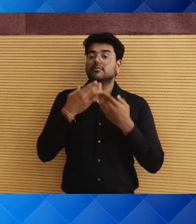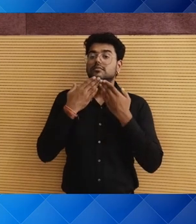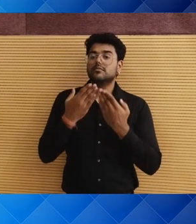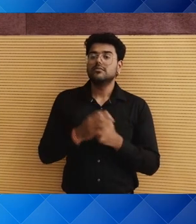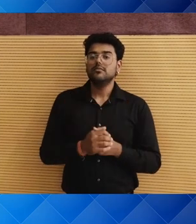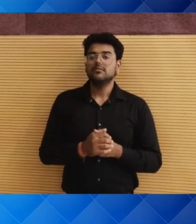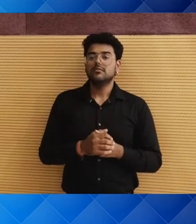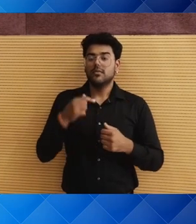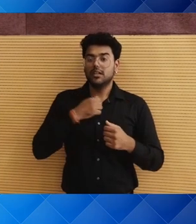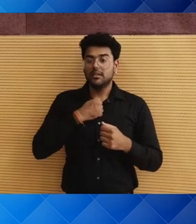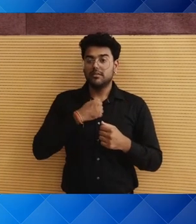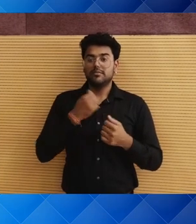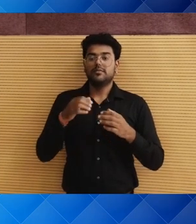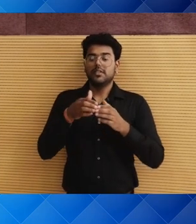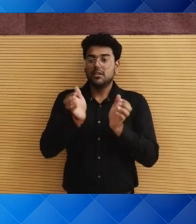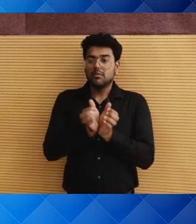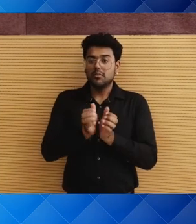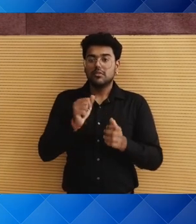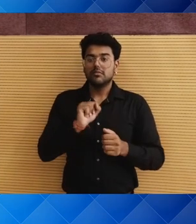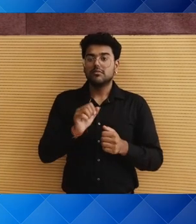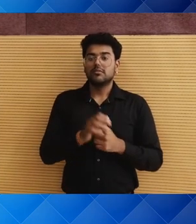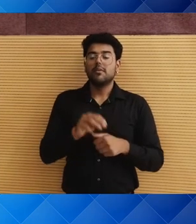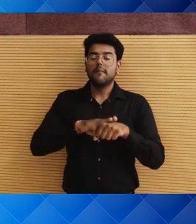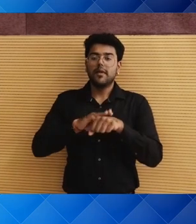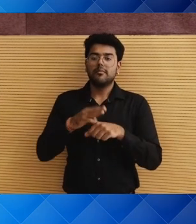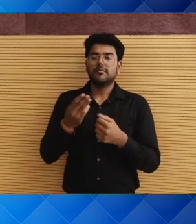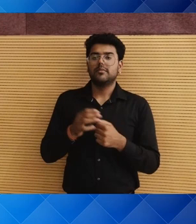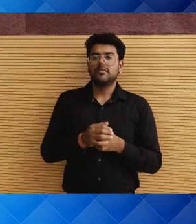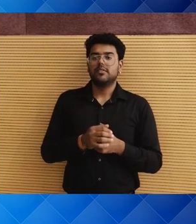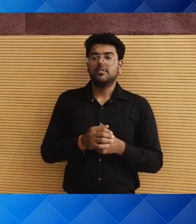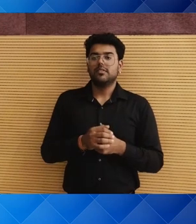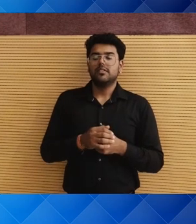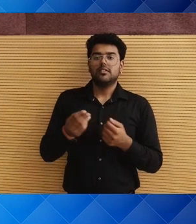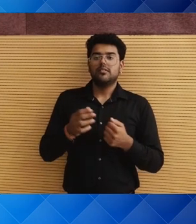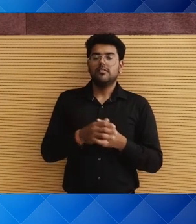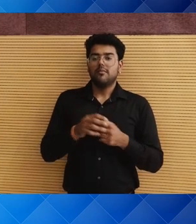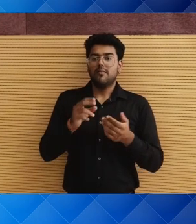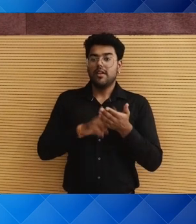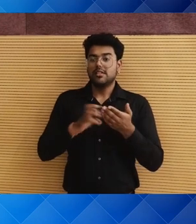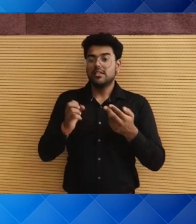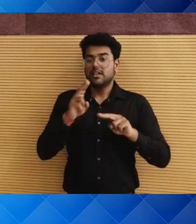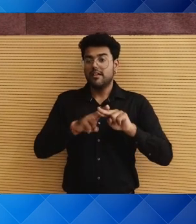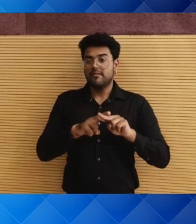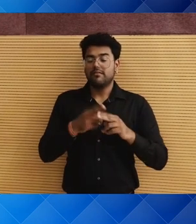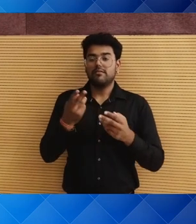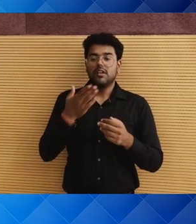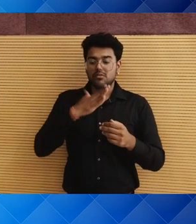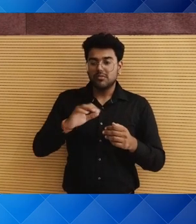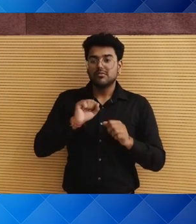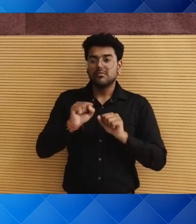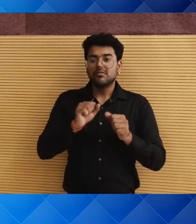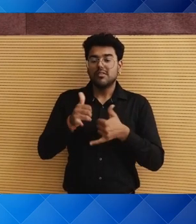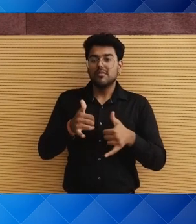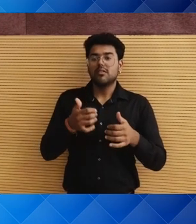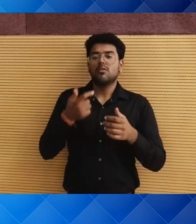हूँ अपनी स्टीयरिंग कमेटी के सम्मानित सदस्यों को, राष्ट्रीय जो पाठ्यचर्या समिति थी उसके सभी सम्मानित सदस्यों को जो यहाँ